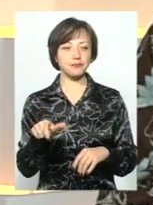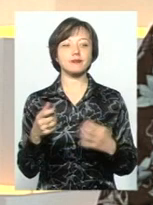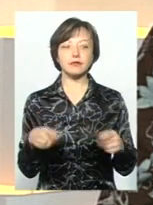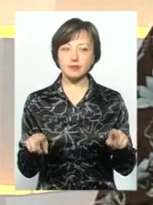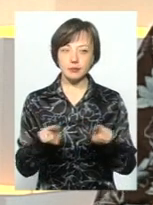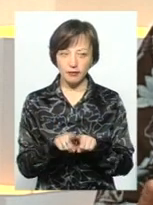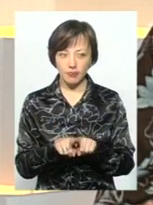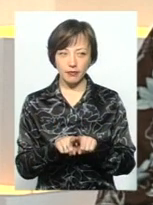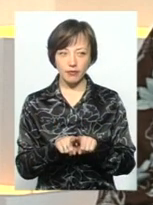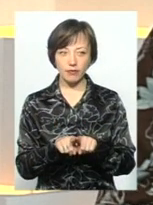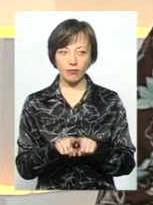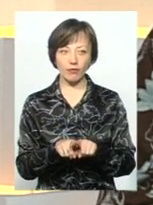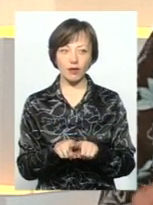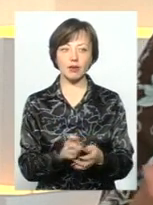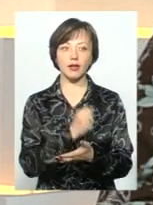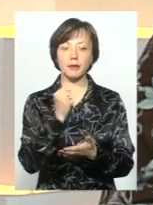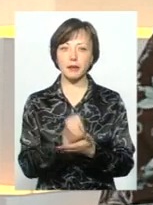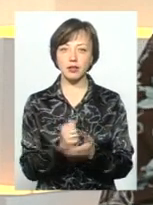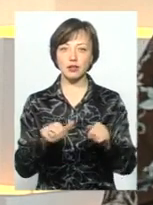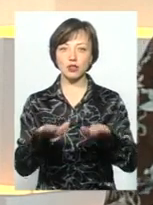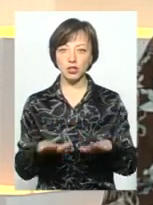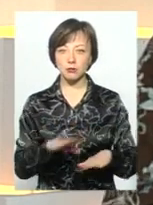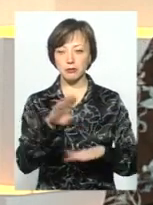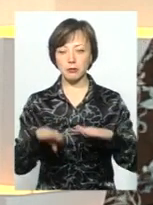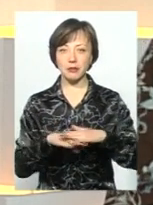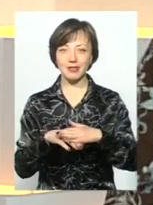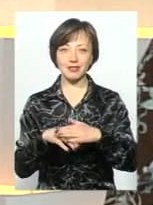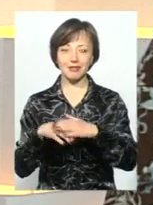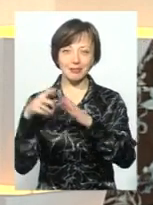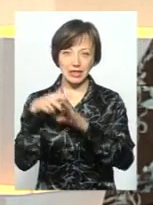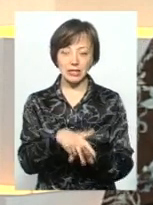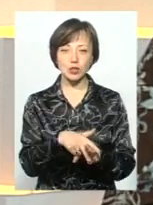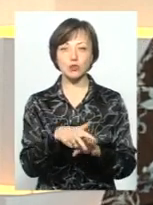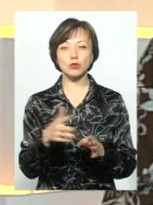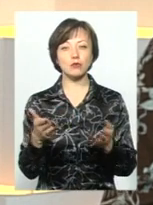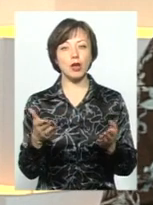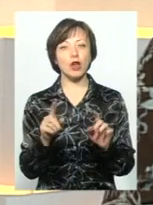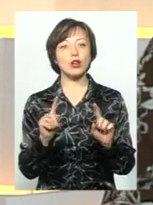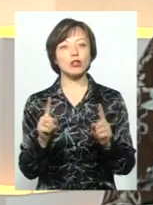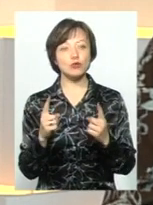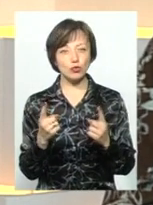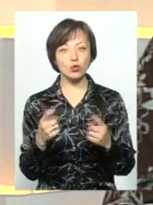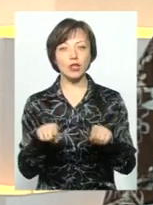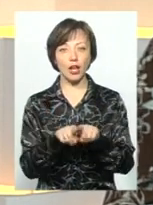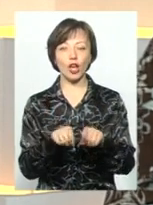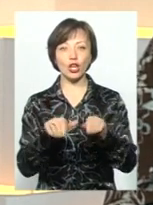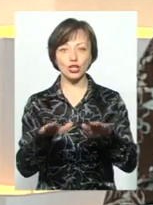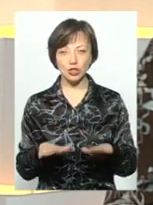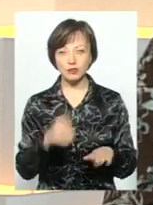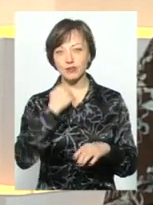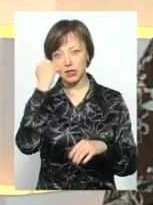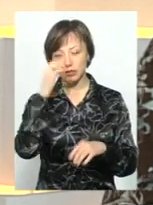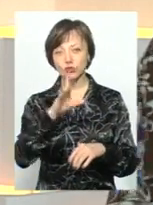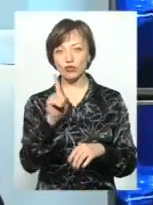Відтак на сьогодні прийнято рішення під тиском, знову ж таки, чому таке рішення прийнято? Зокрема, і завдяки тим рішенням,